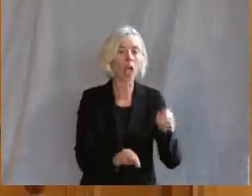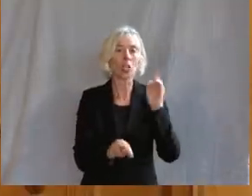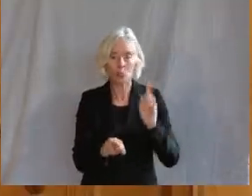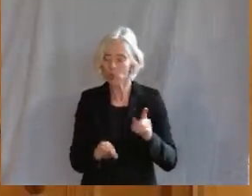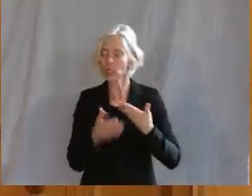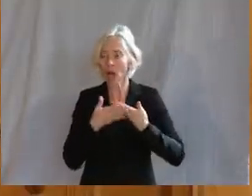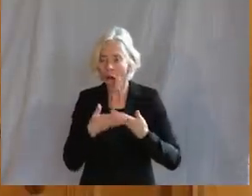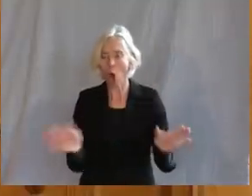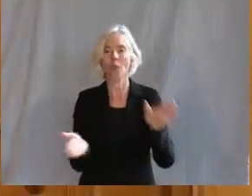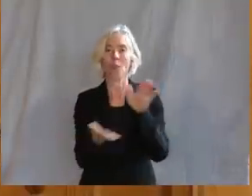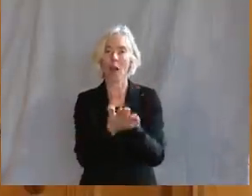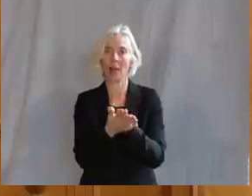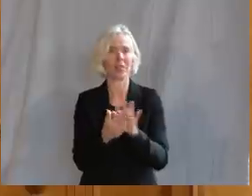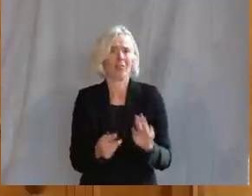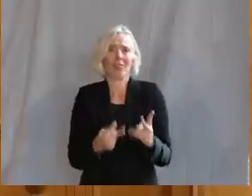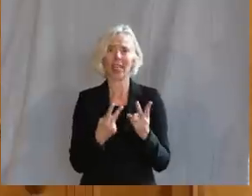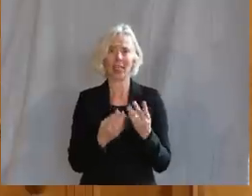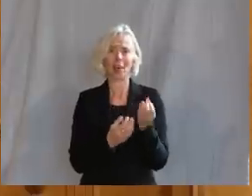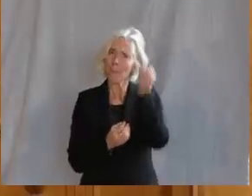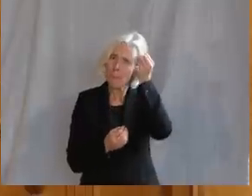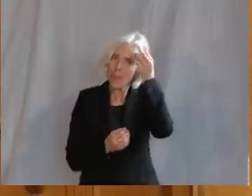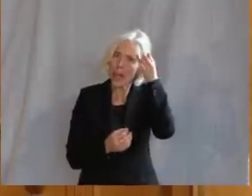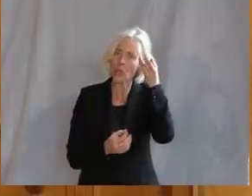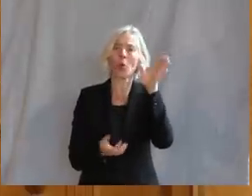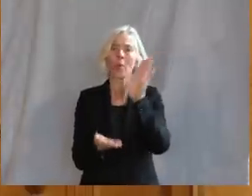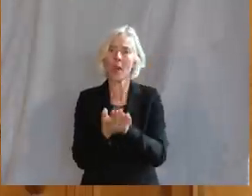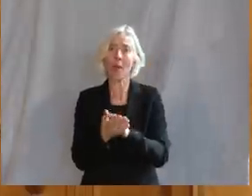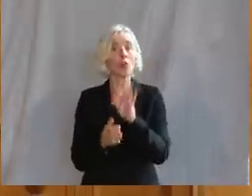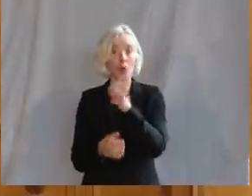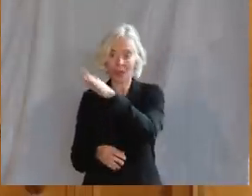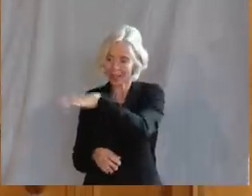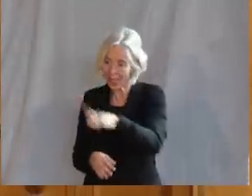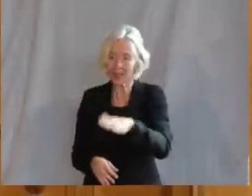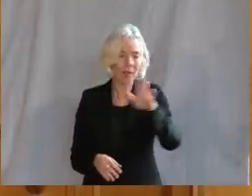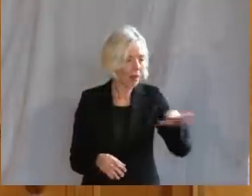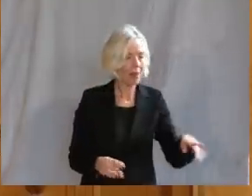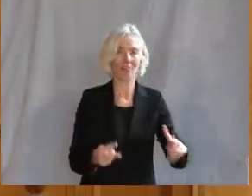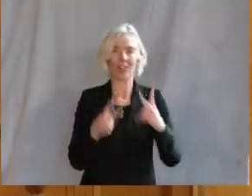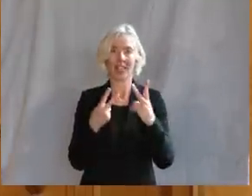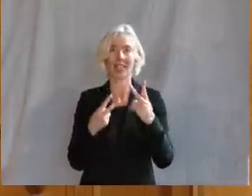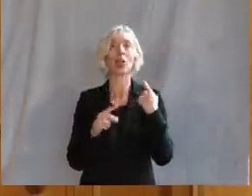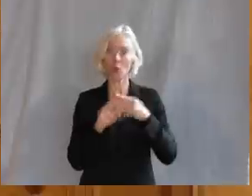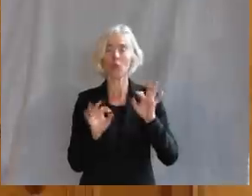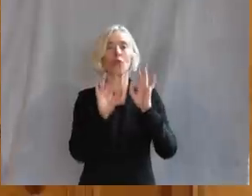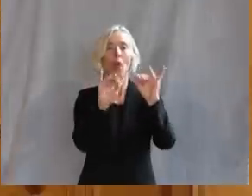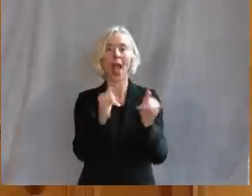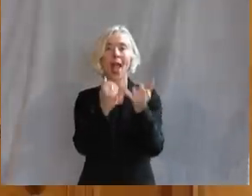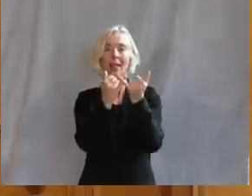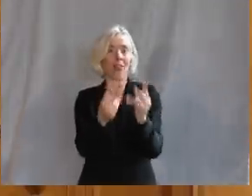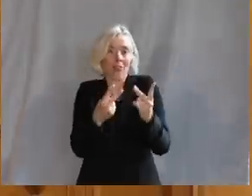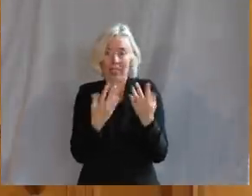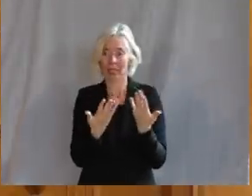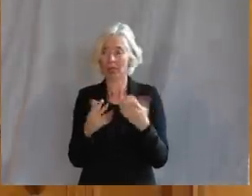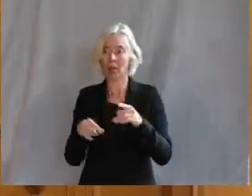Stadt und es ist auch wichtig für die Eltern, dass der Präsenzunterricht und die Präsenzbetreuung so lange wie möglich